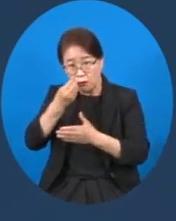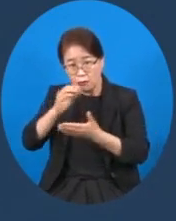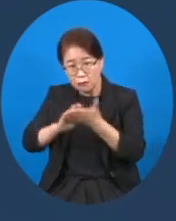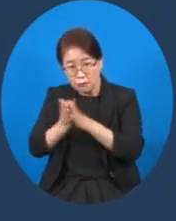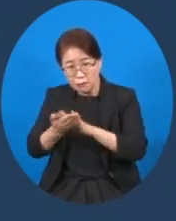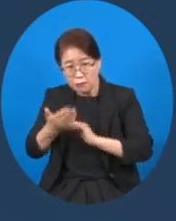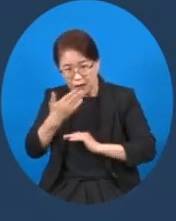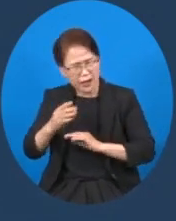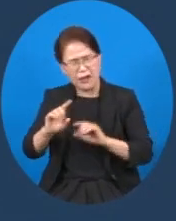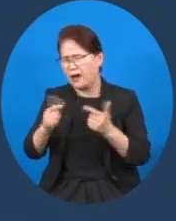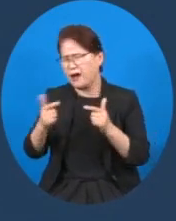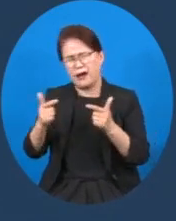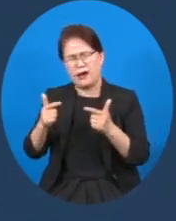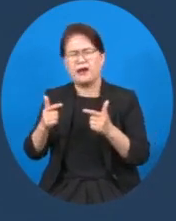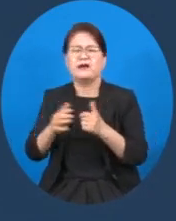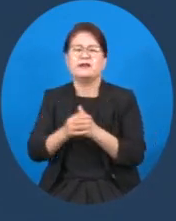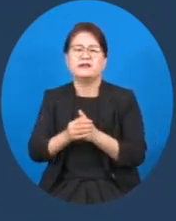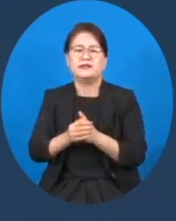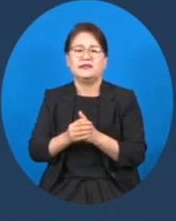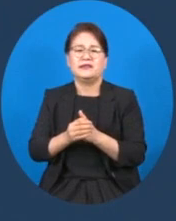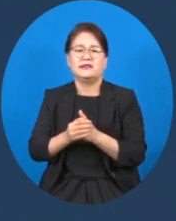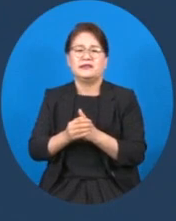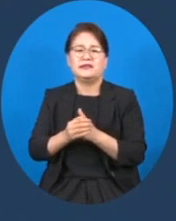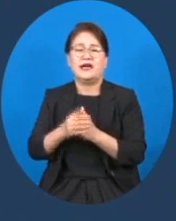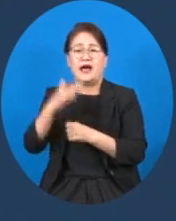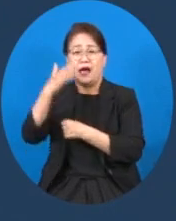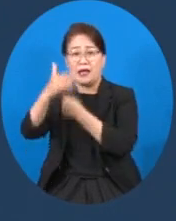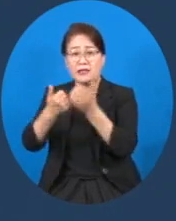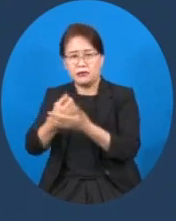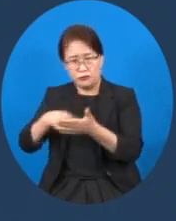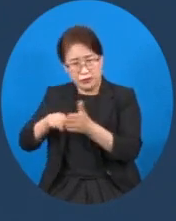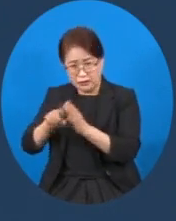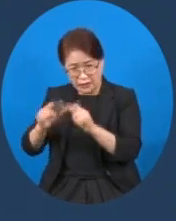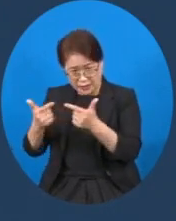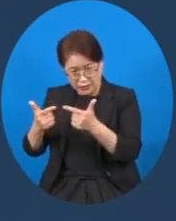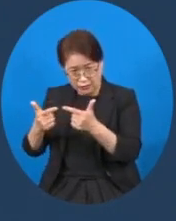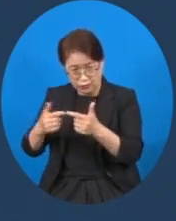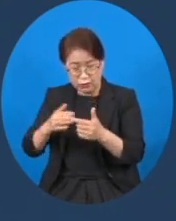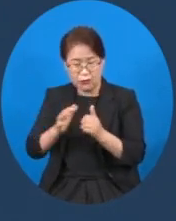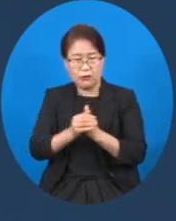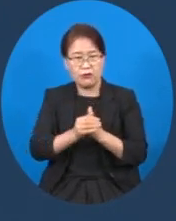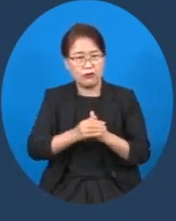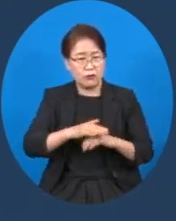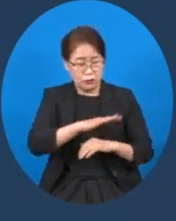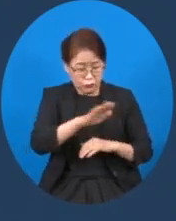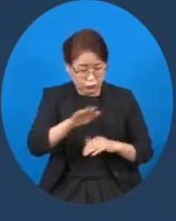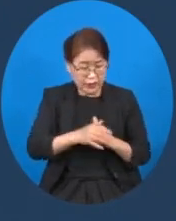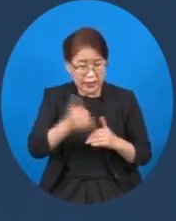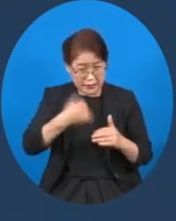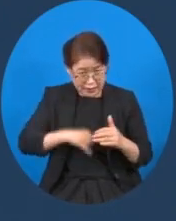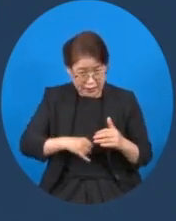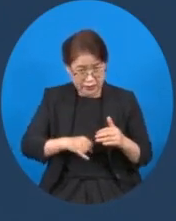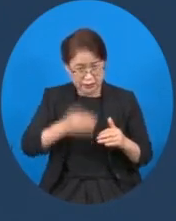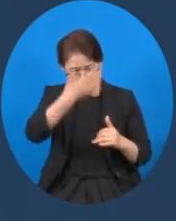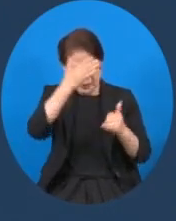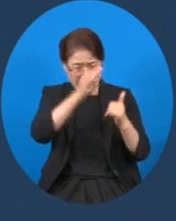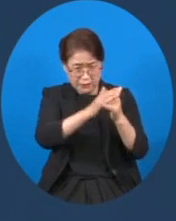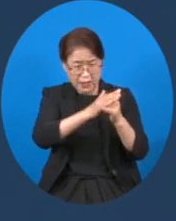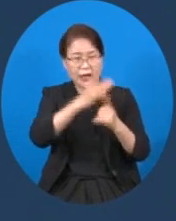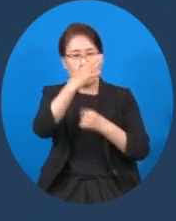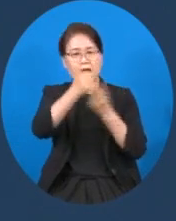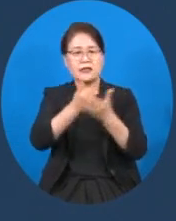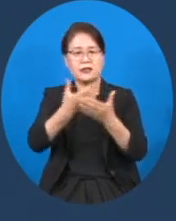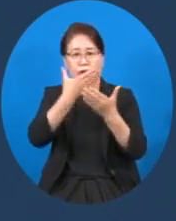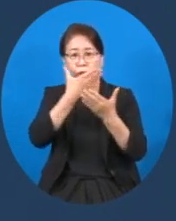아니죠. 하나님 자신을 위해서가 아니라 우리와 우리의 다음 세대에 하나님께서 복을